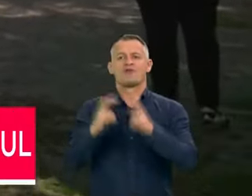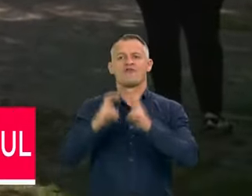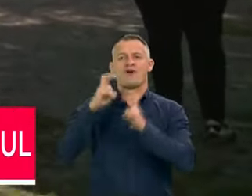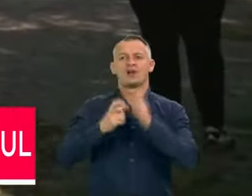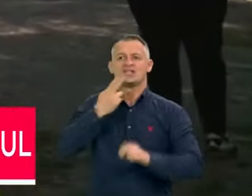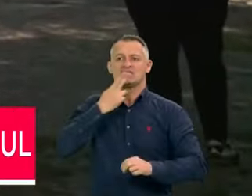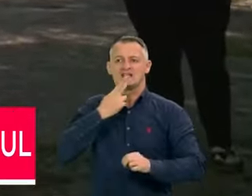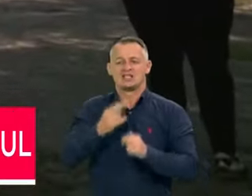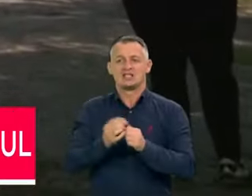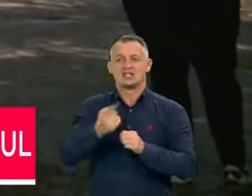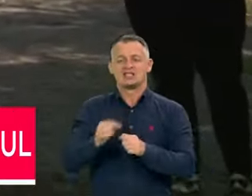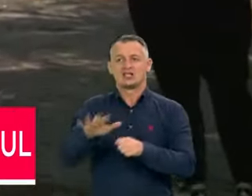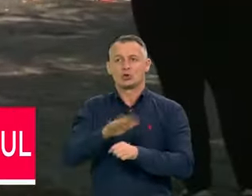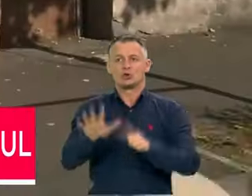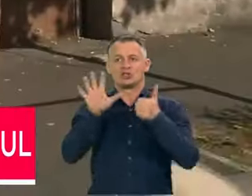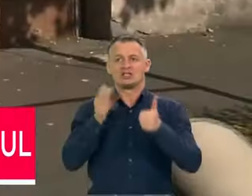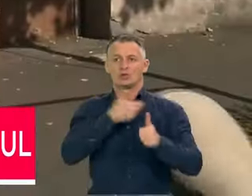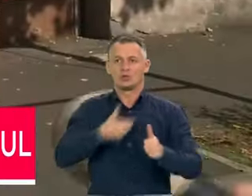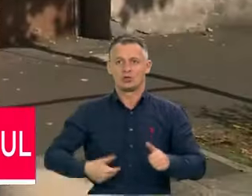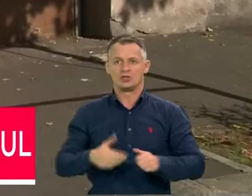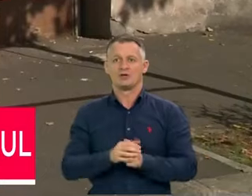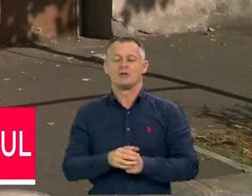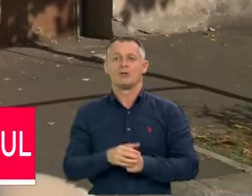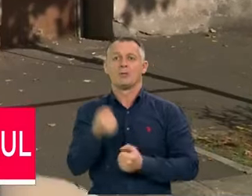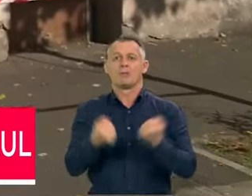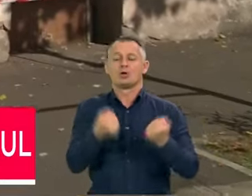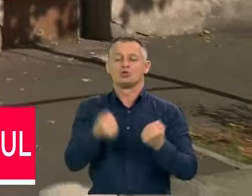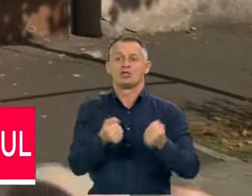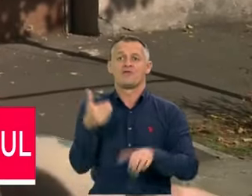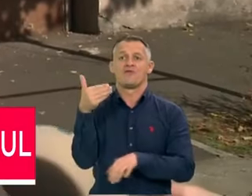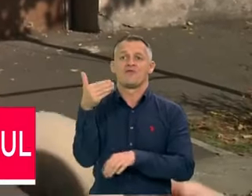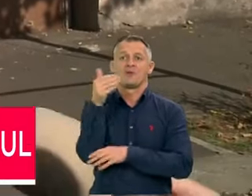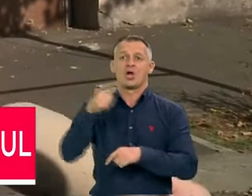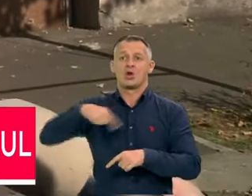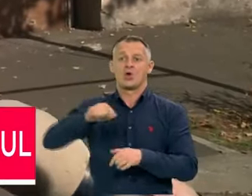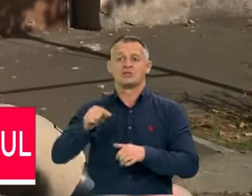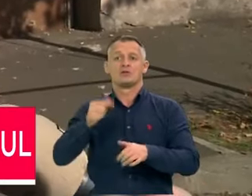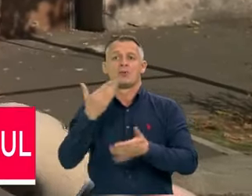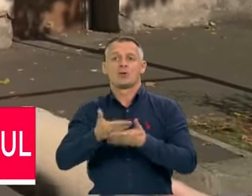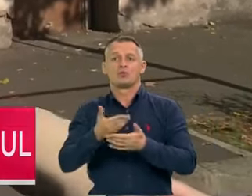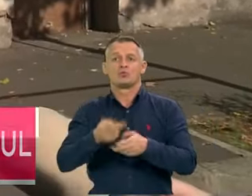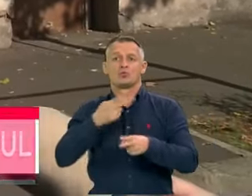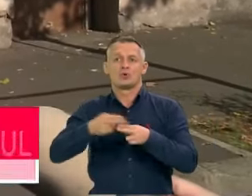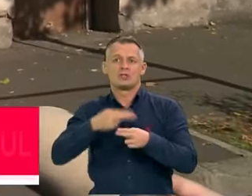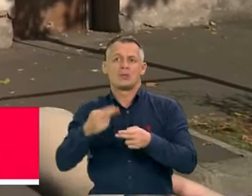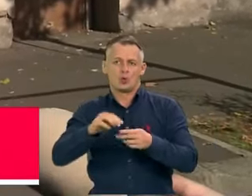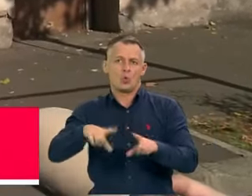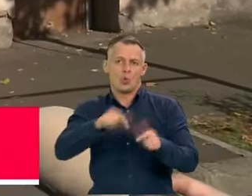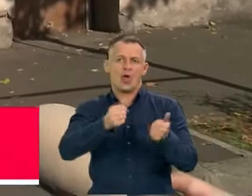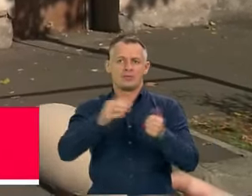Țigarete din sectorul 6 al capitalei mașina care aparține firmei noastre de salubrizare a venit să